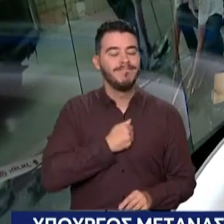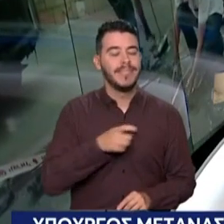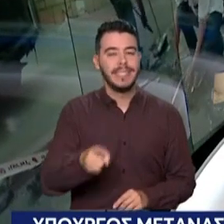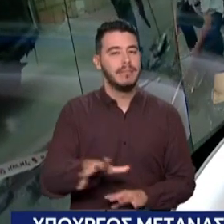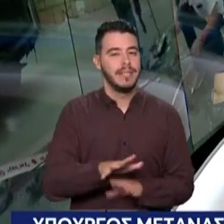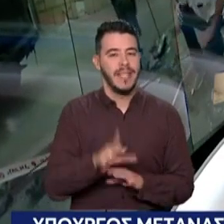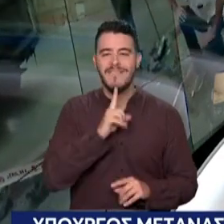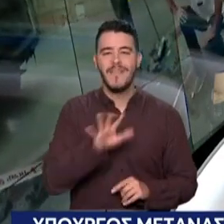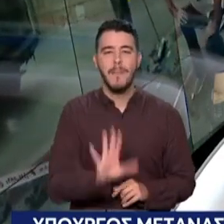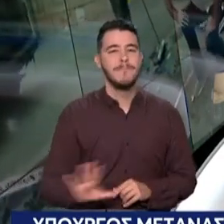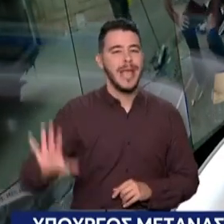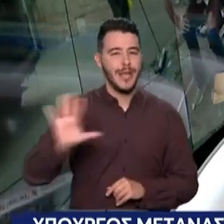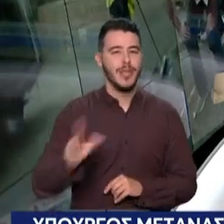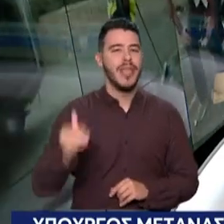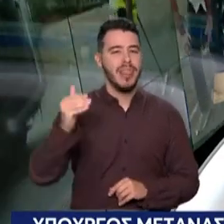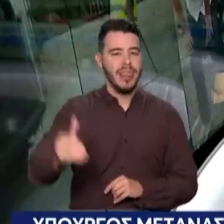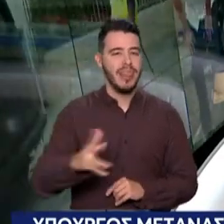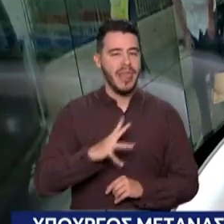περιοχή ή όχι?